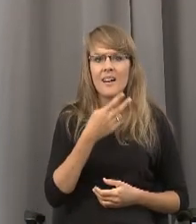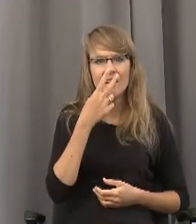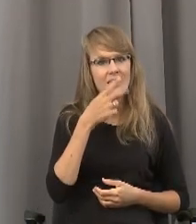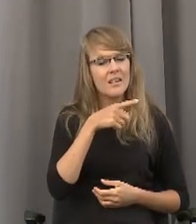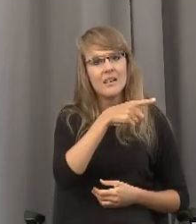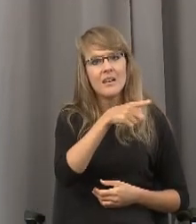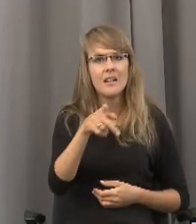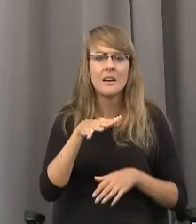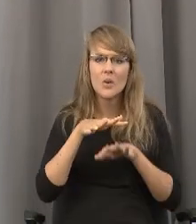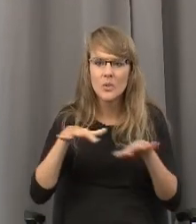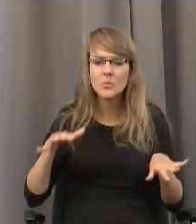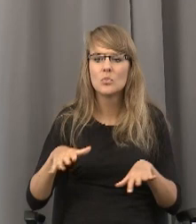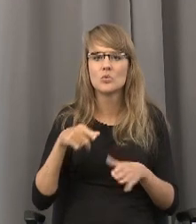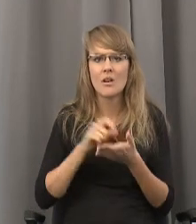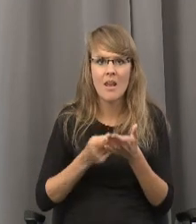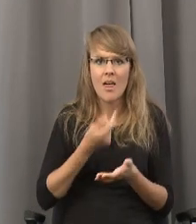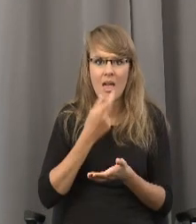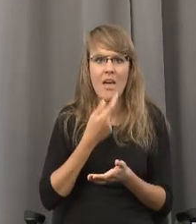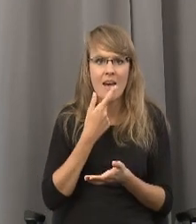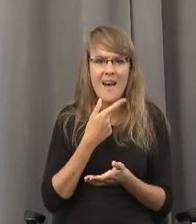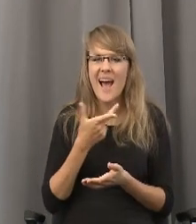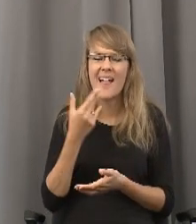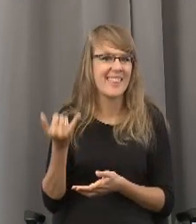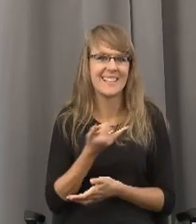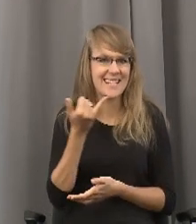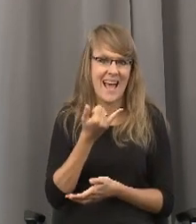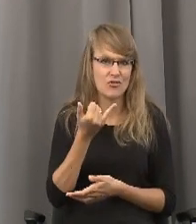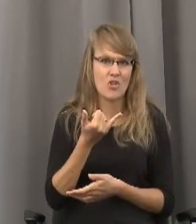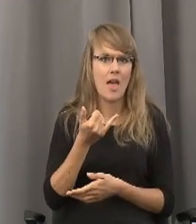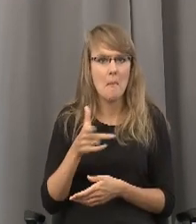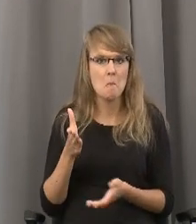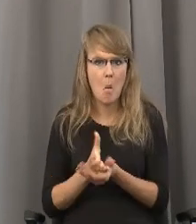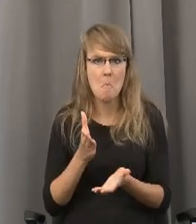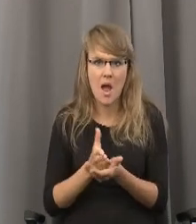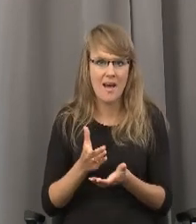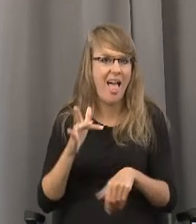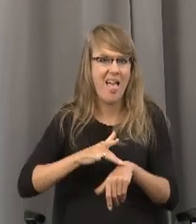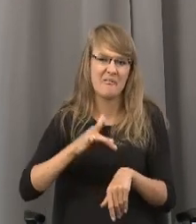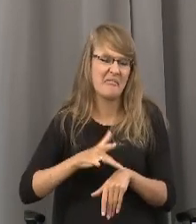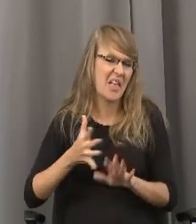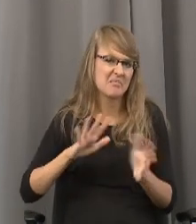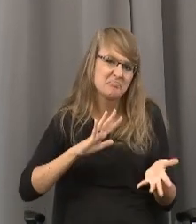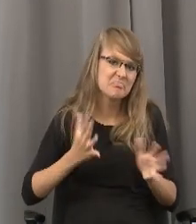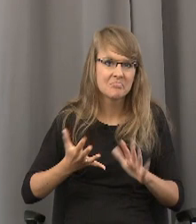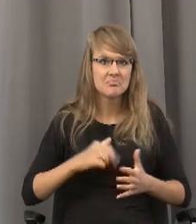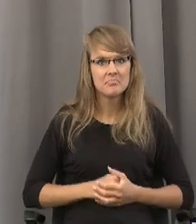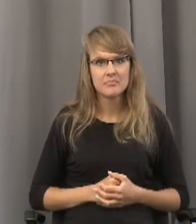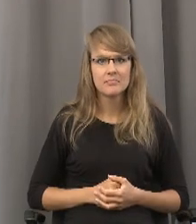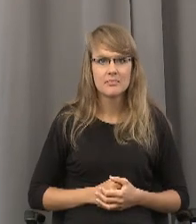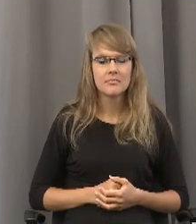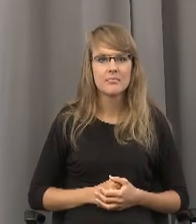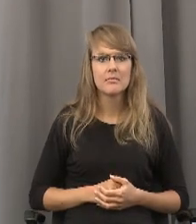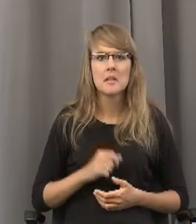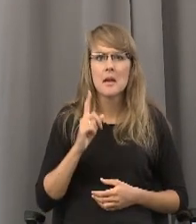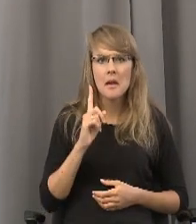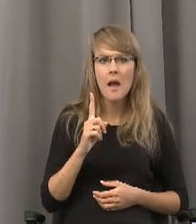oddziaływań niefarmakologicznych. One oczywiście nie zawsze są efektywne, ale w większości przypadków, jak